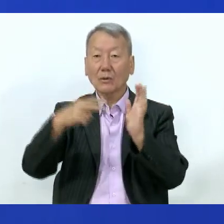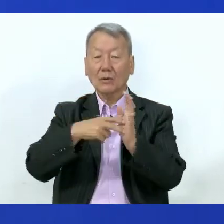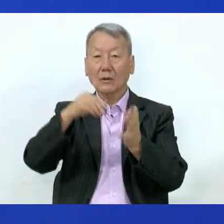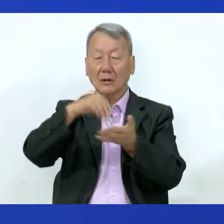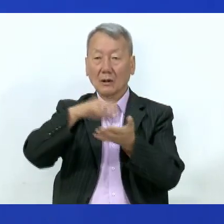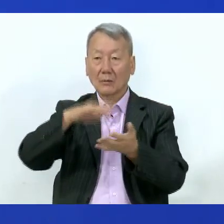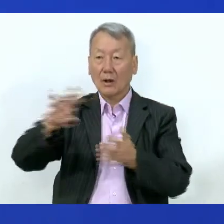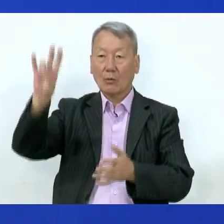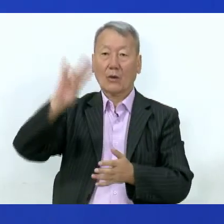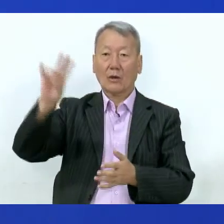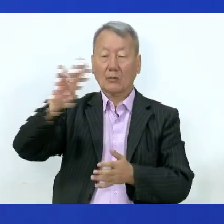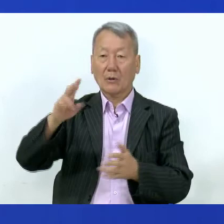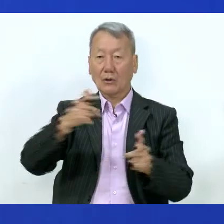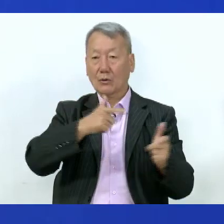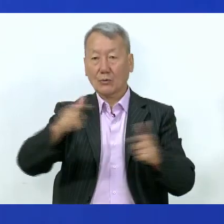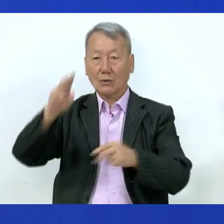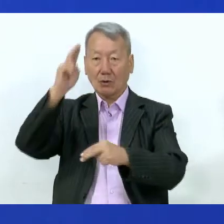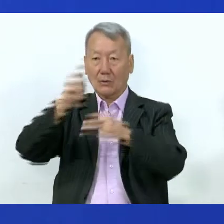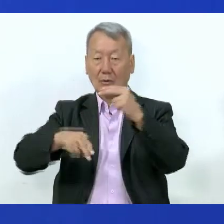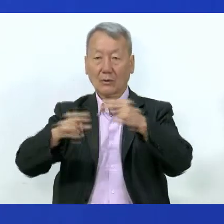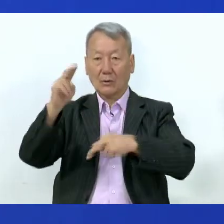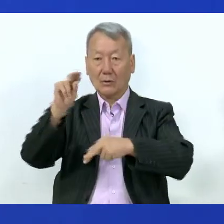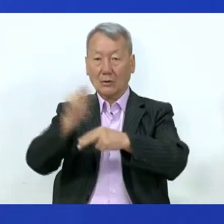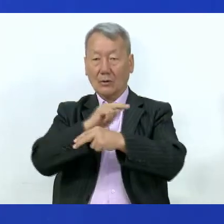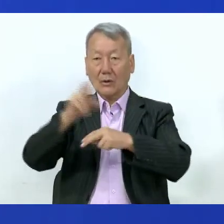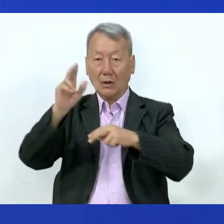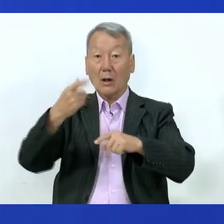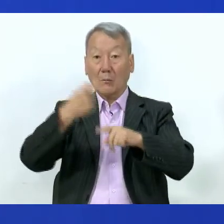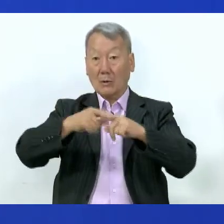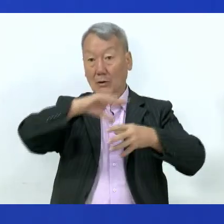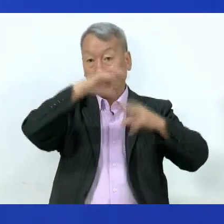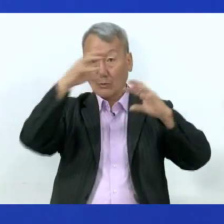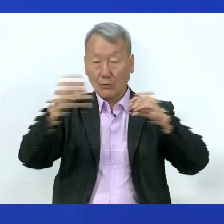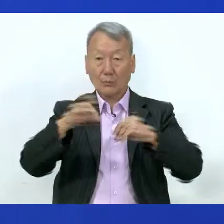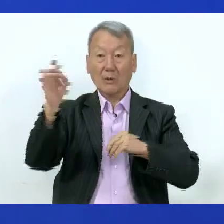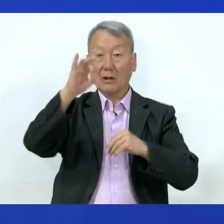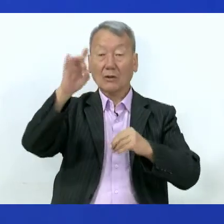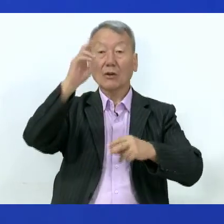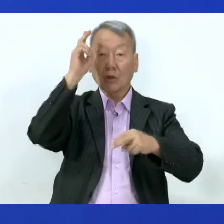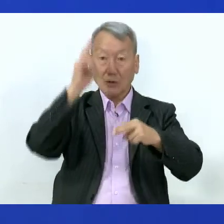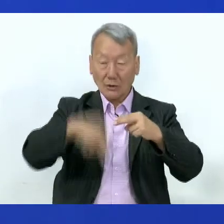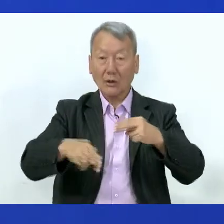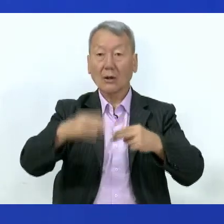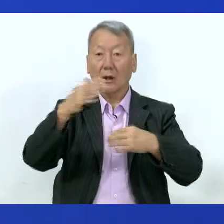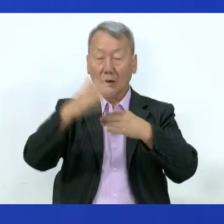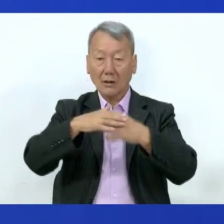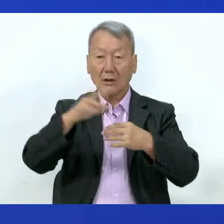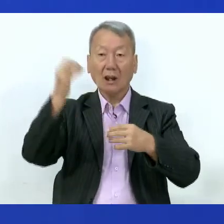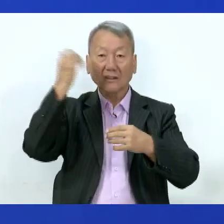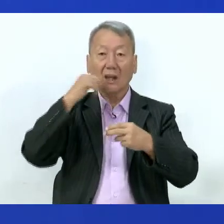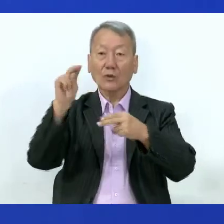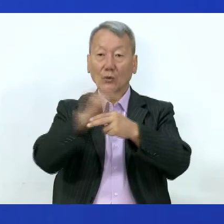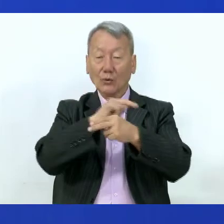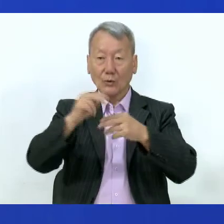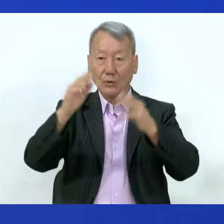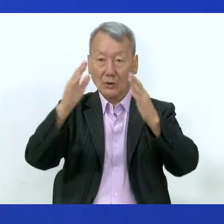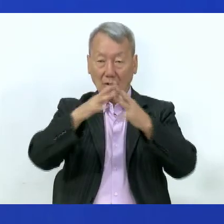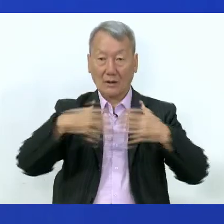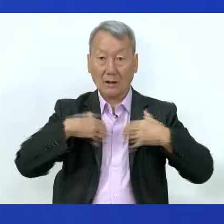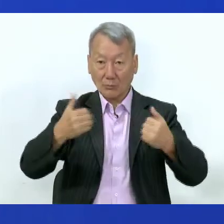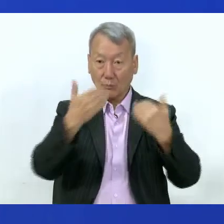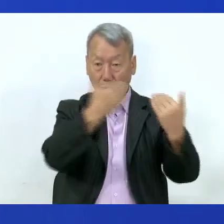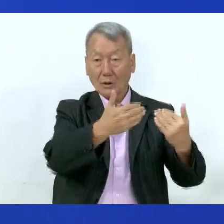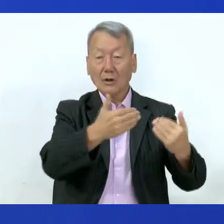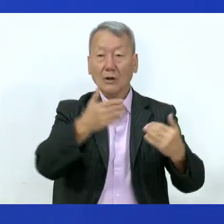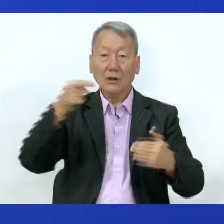в ноябре завершение. Таким образом, по республике завершится строительство и капитальный ремонт объектов здравоохранения